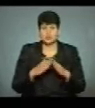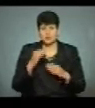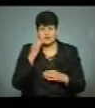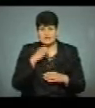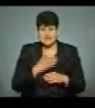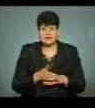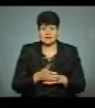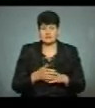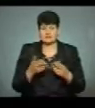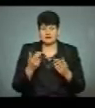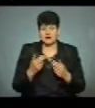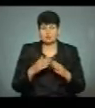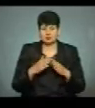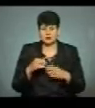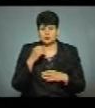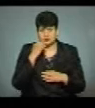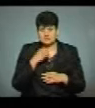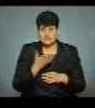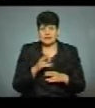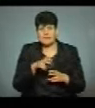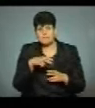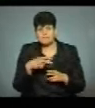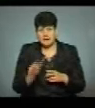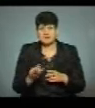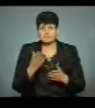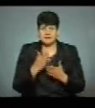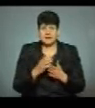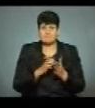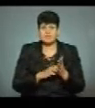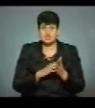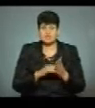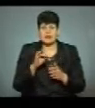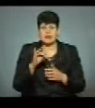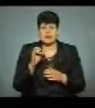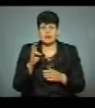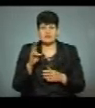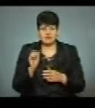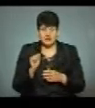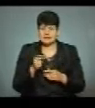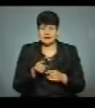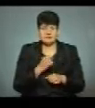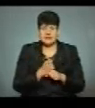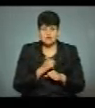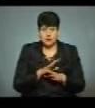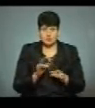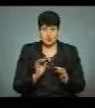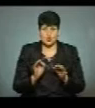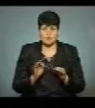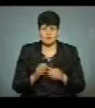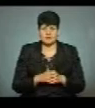Що падає, будинок старий. Та будинок старий, але там падає, бо є причина, та ринва, там не зроблено нормальний будинок. Взяли на